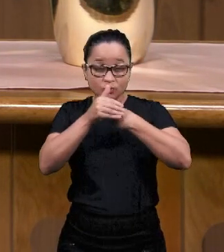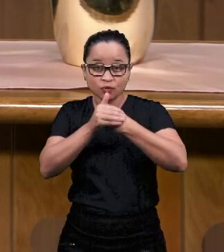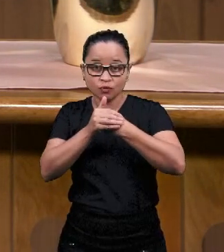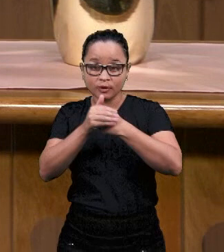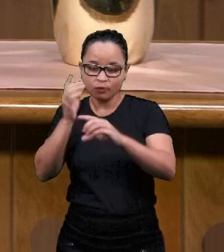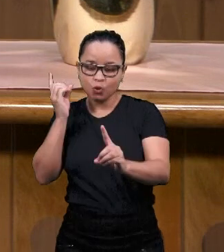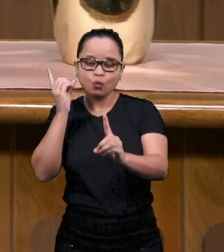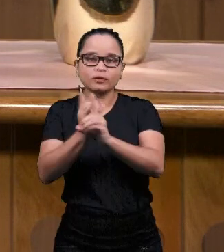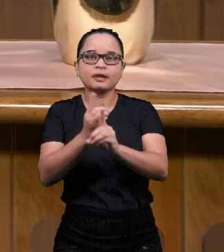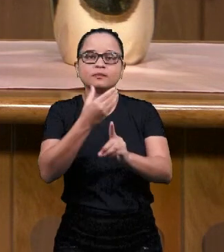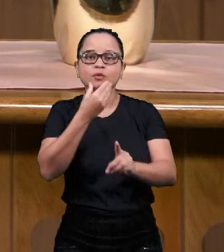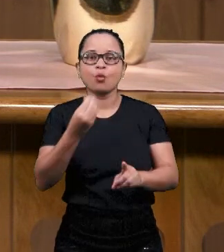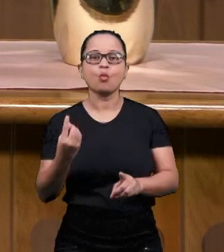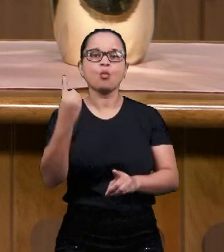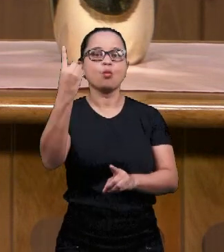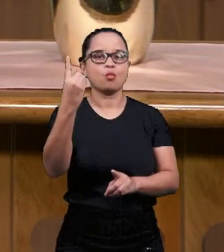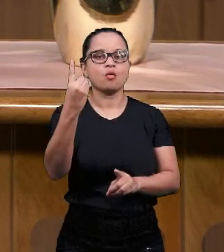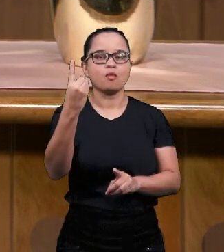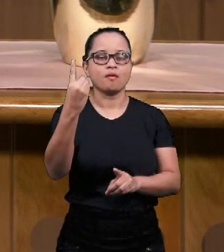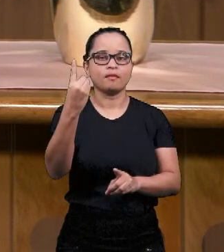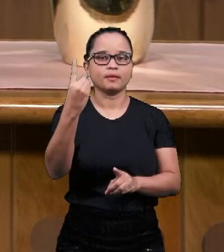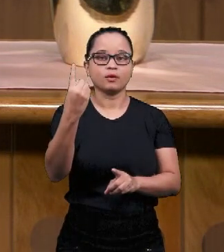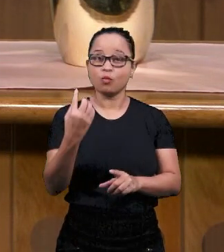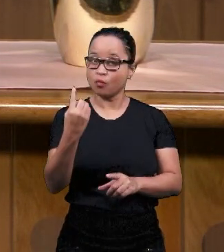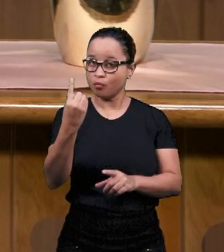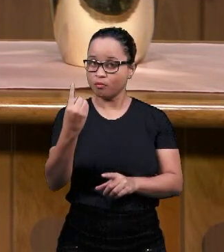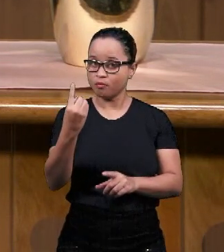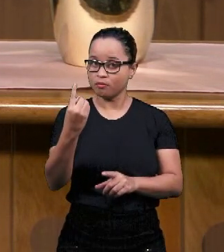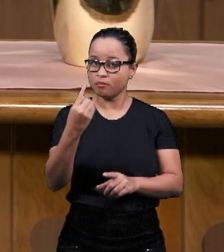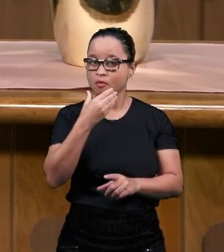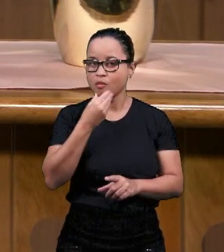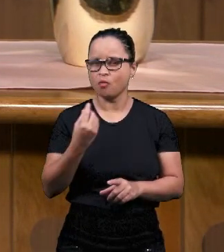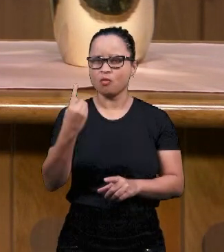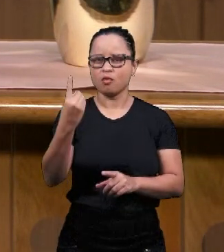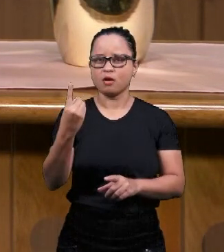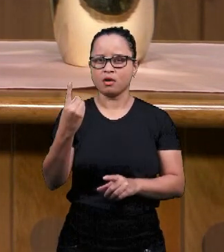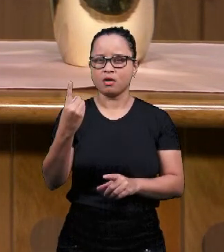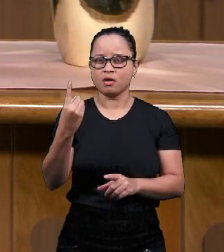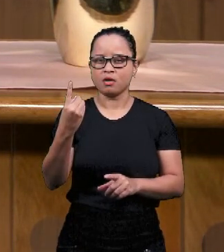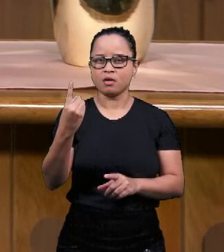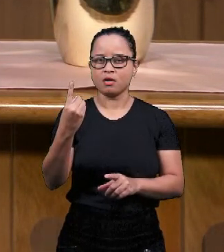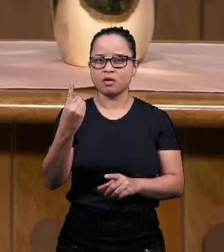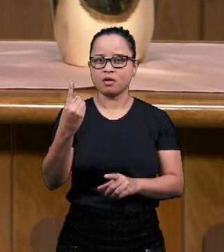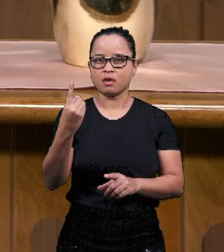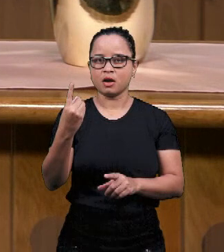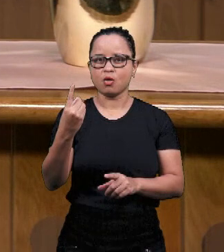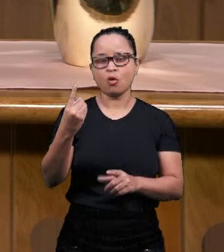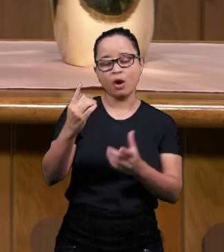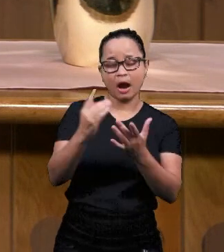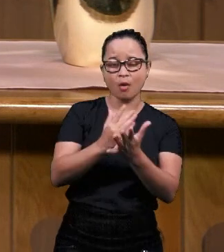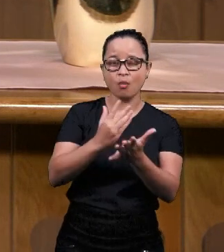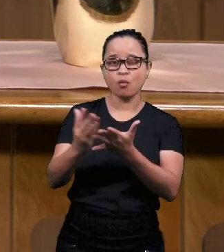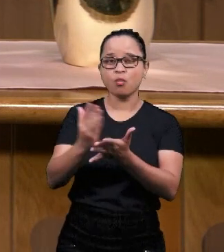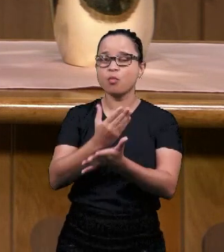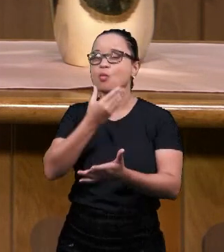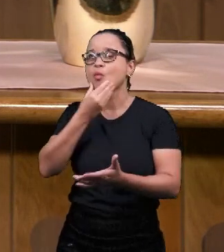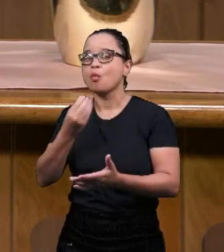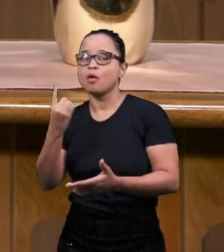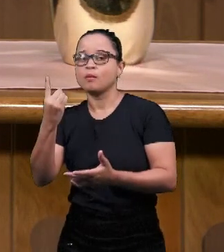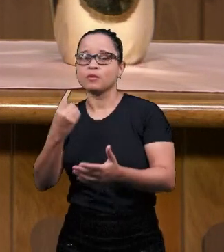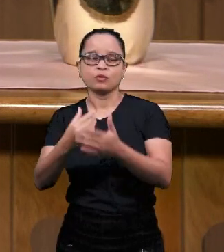человеком. И интересно, когда Иисус говорит «человек», он